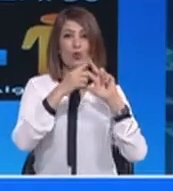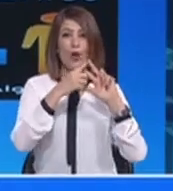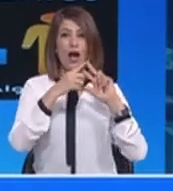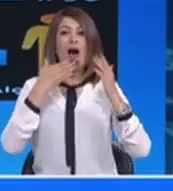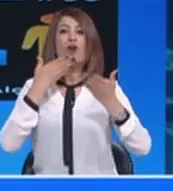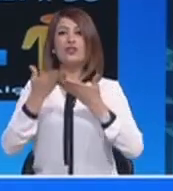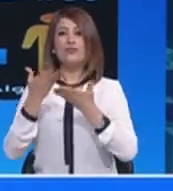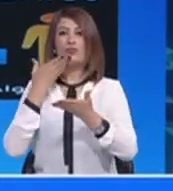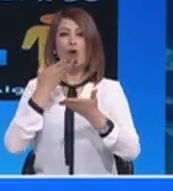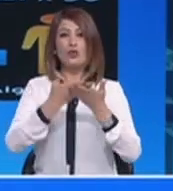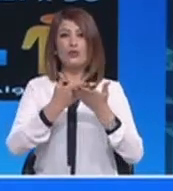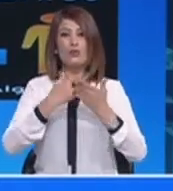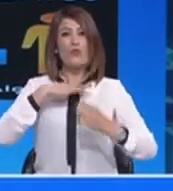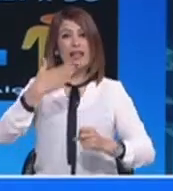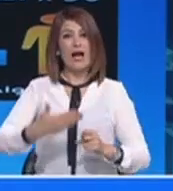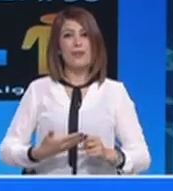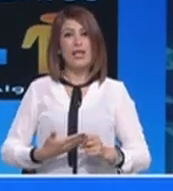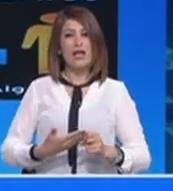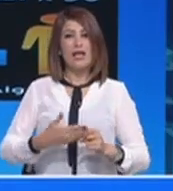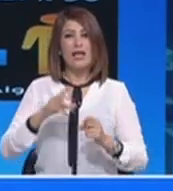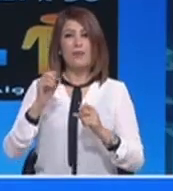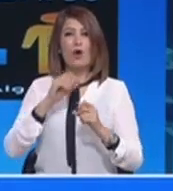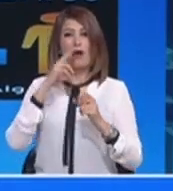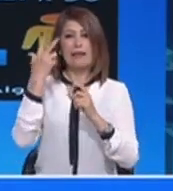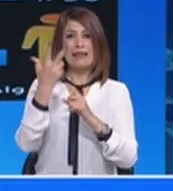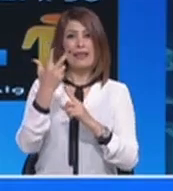اشهر يعني هو تكون